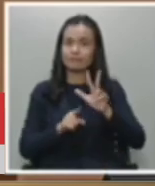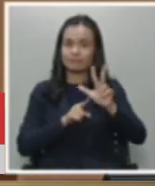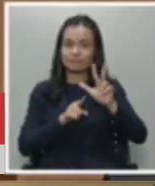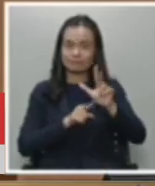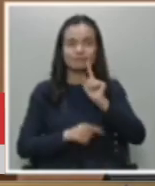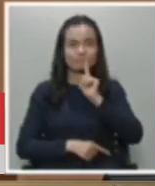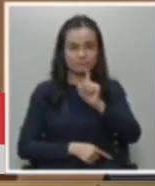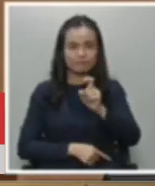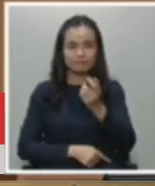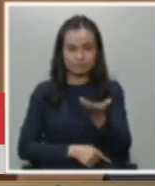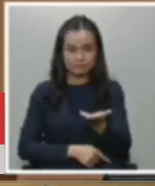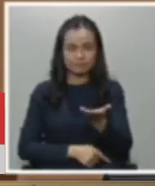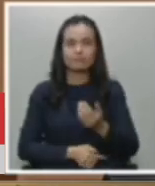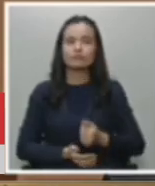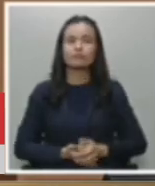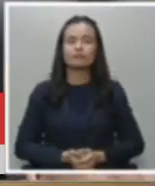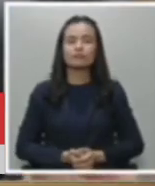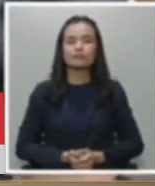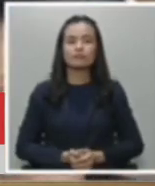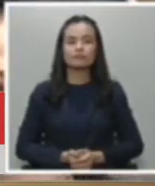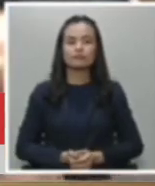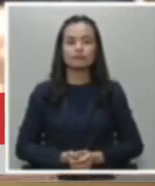นะครับเชิญ